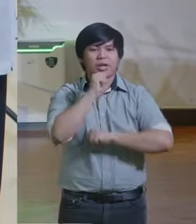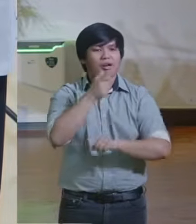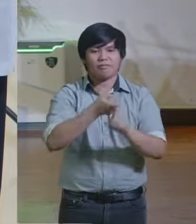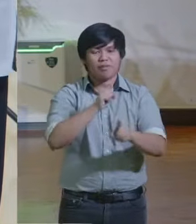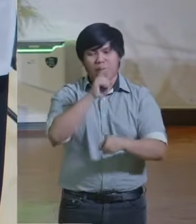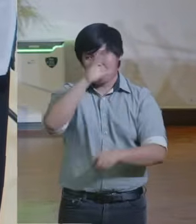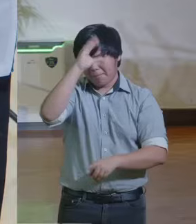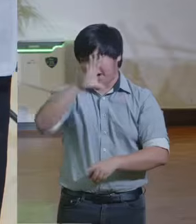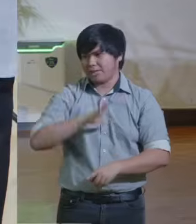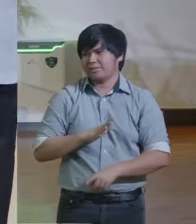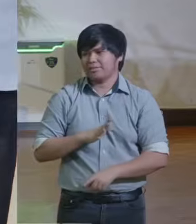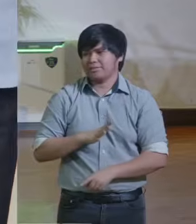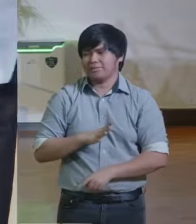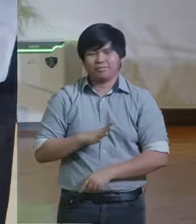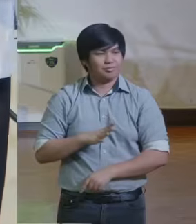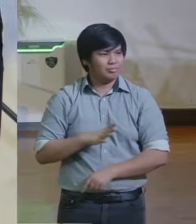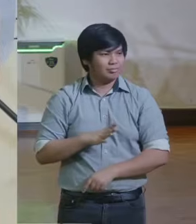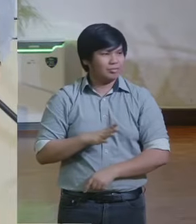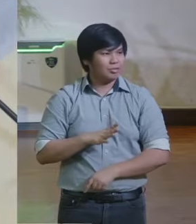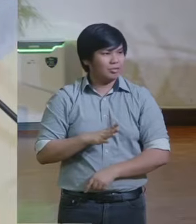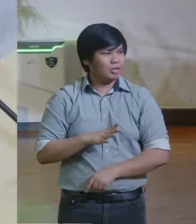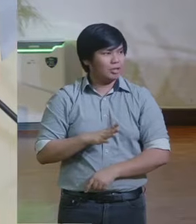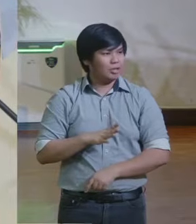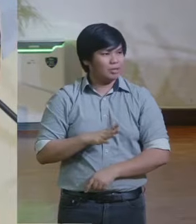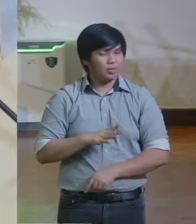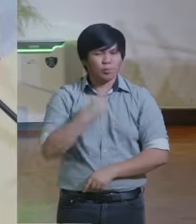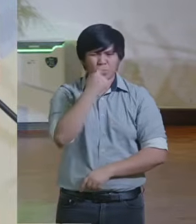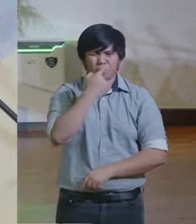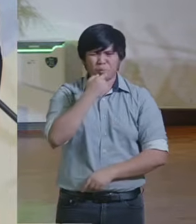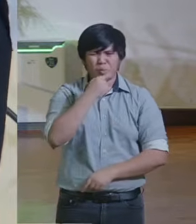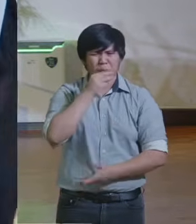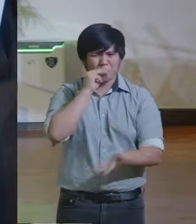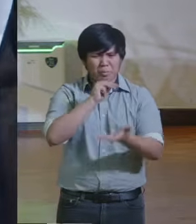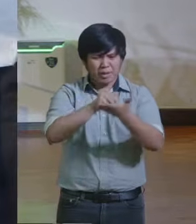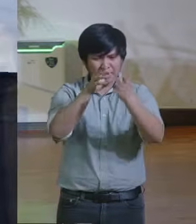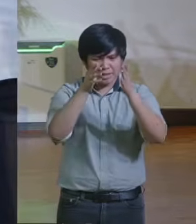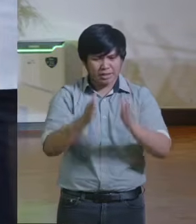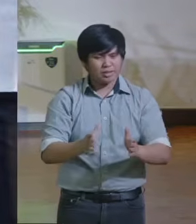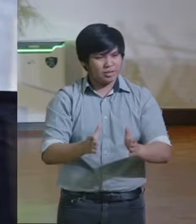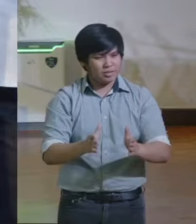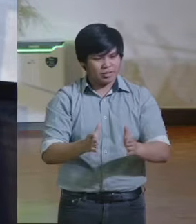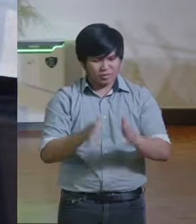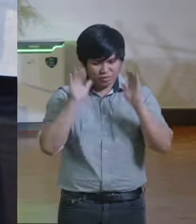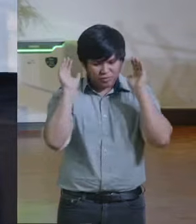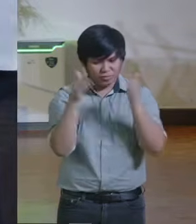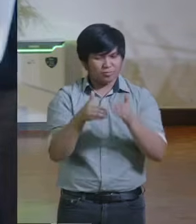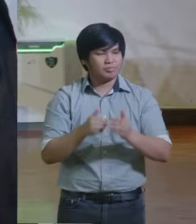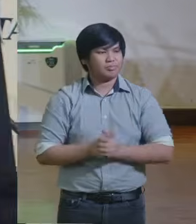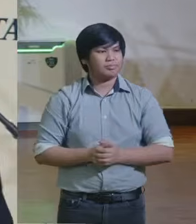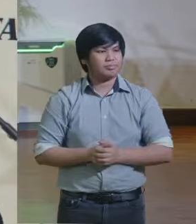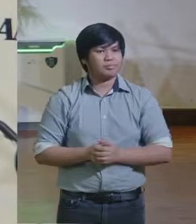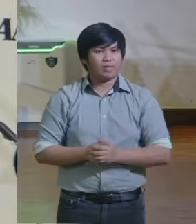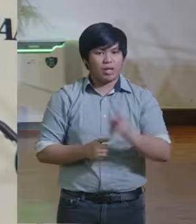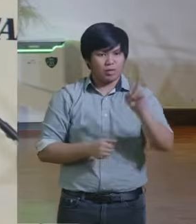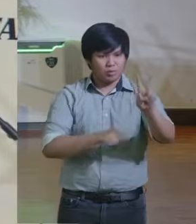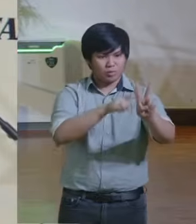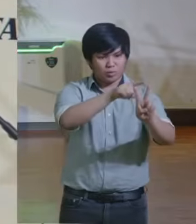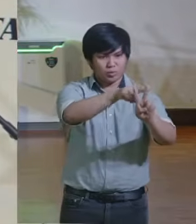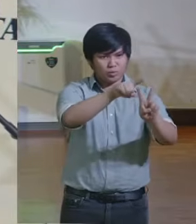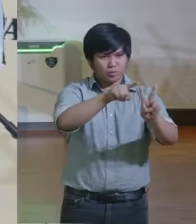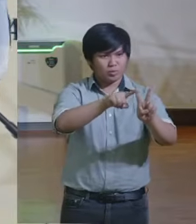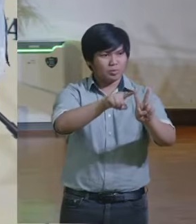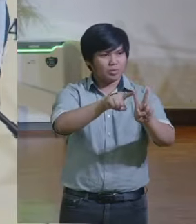unang punto natin ay tungkol sa mensahero. No? Ang pangalawang punto natin, dalawa lang po ang punto natin,